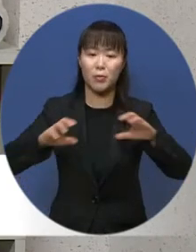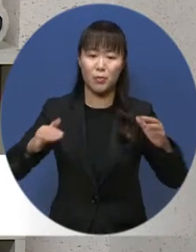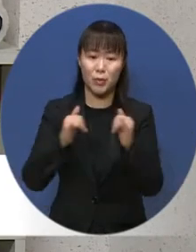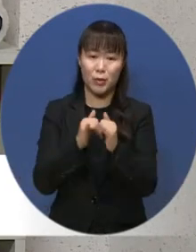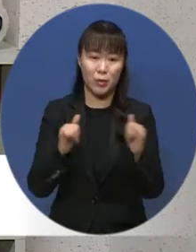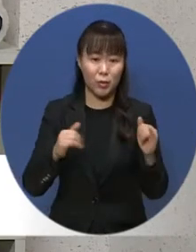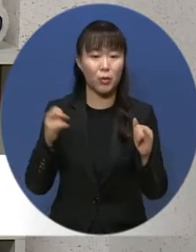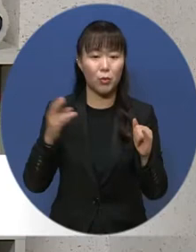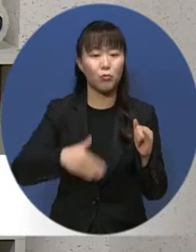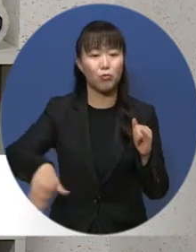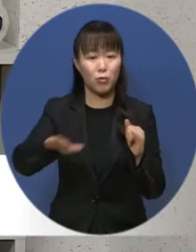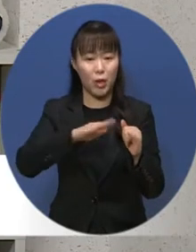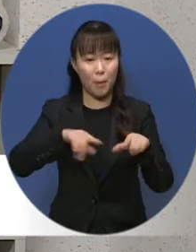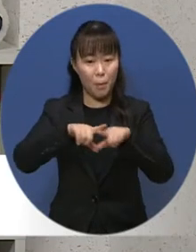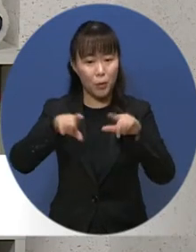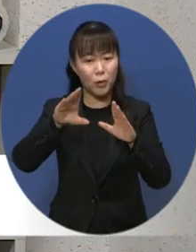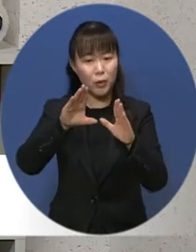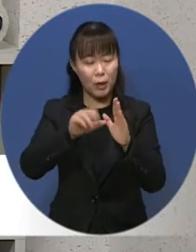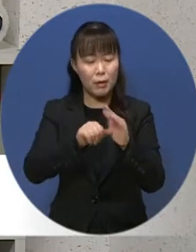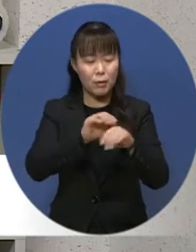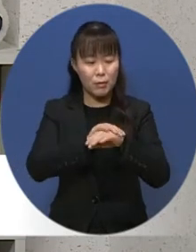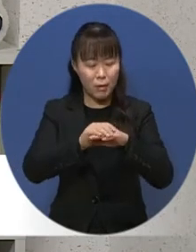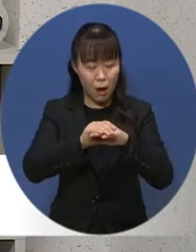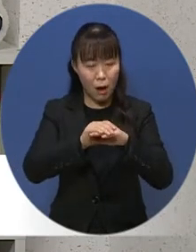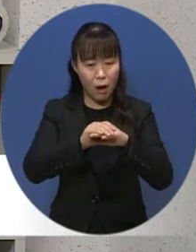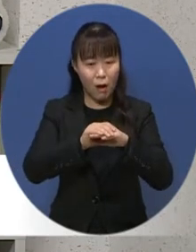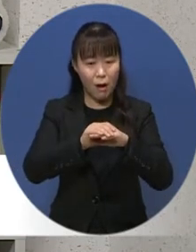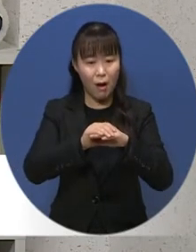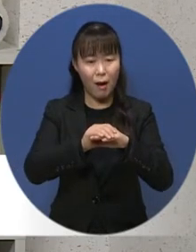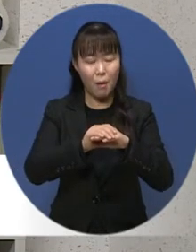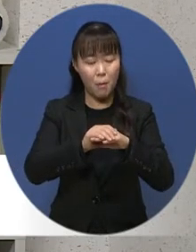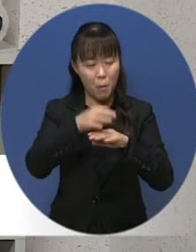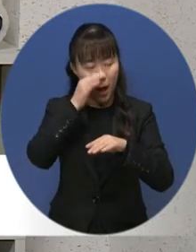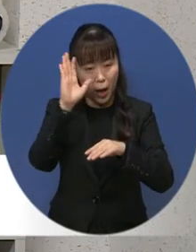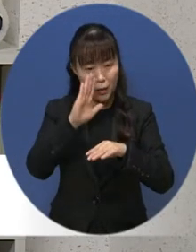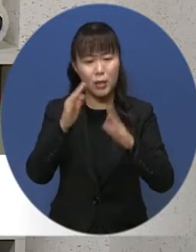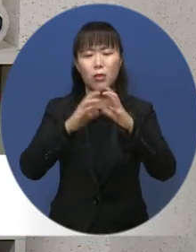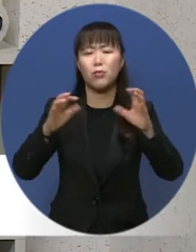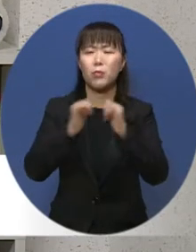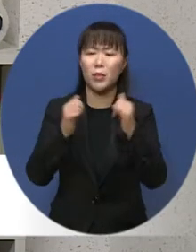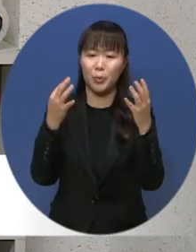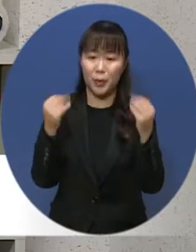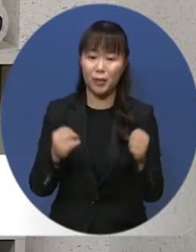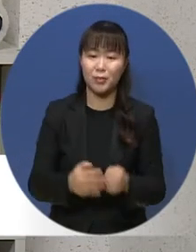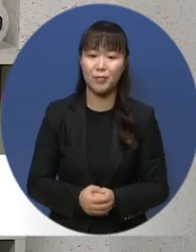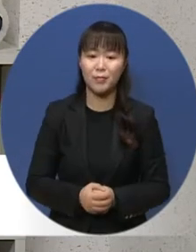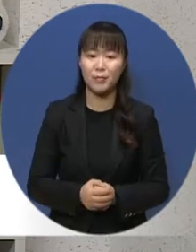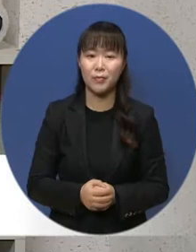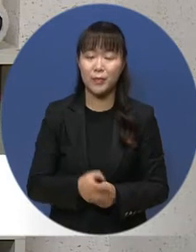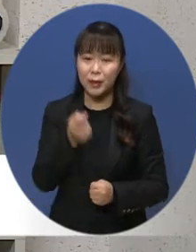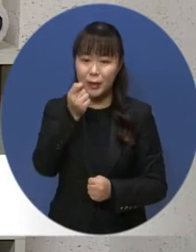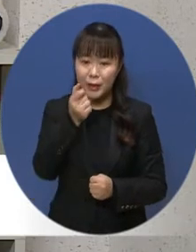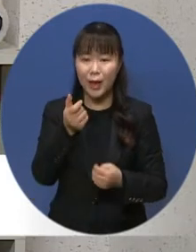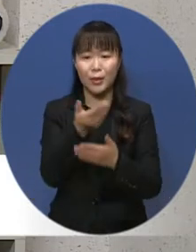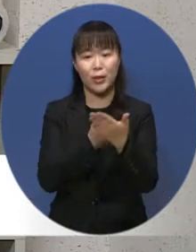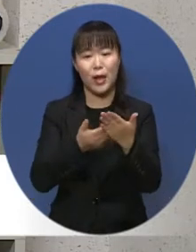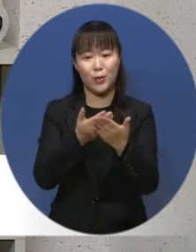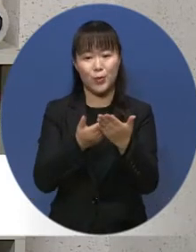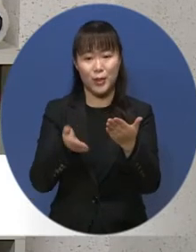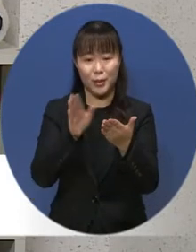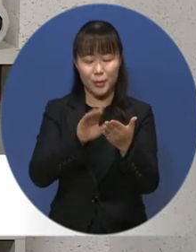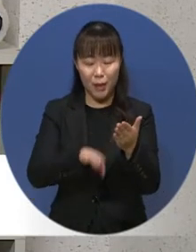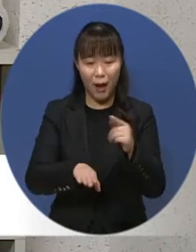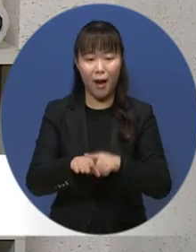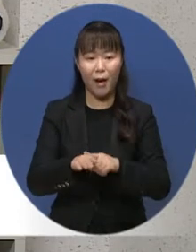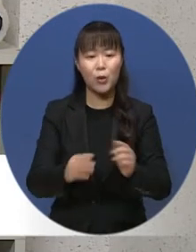이웃들도 리고 저희가 평소에 잘 들여다 보지 않았던 이웃들이 더 많이 계시거든요 어 작은 나눔이 짐 아내 동참할 수 있는